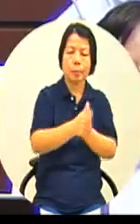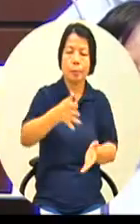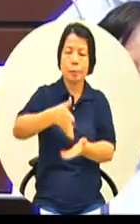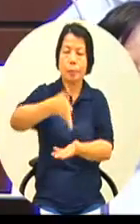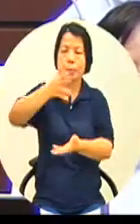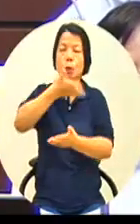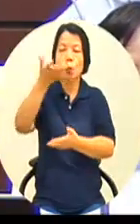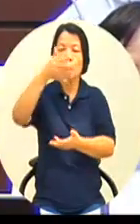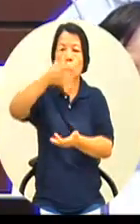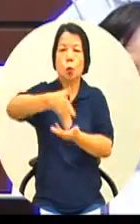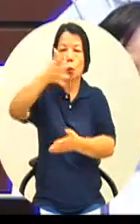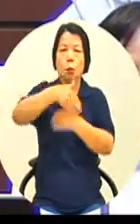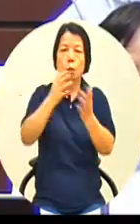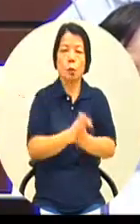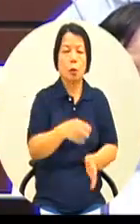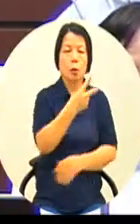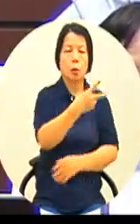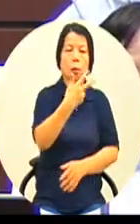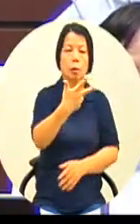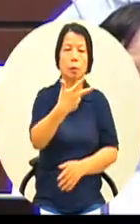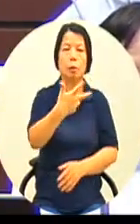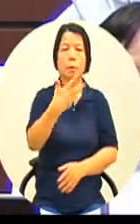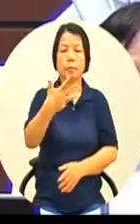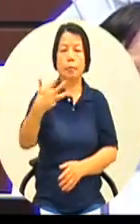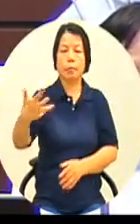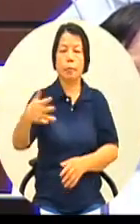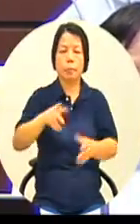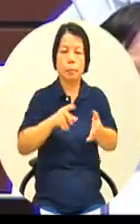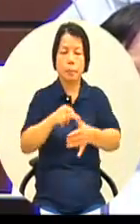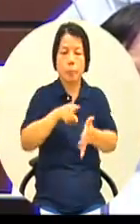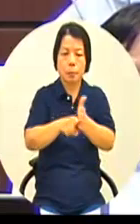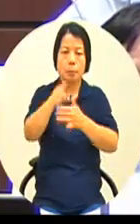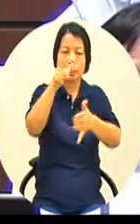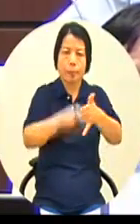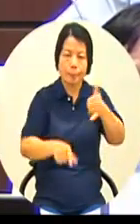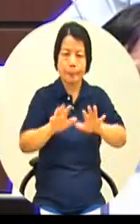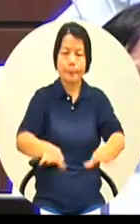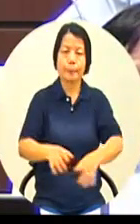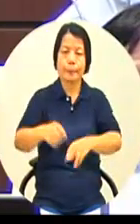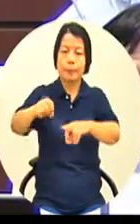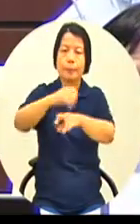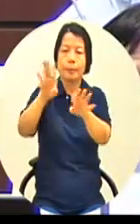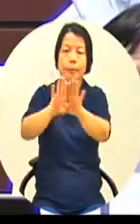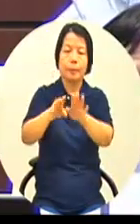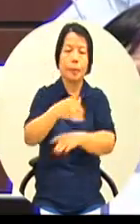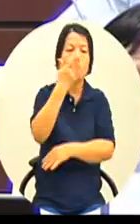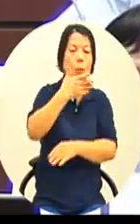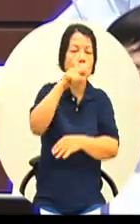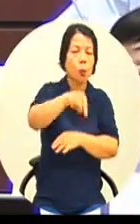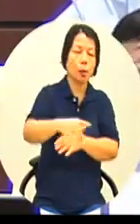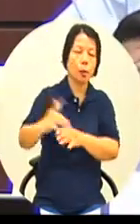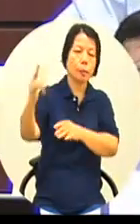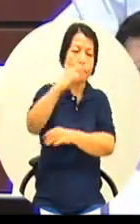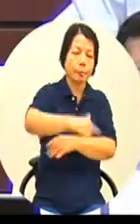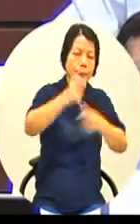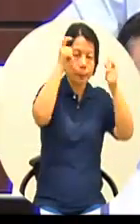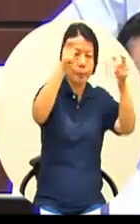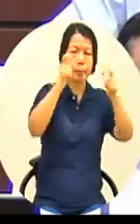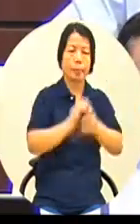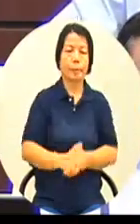就是一个2788的专案。啊，这个专案就是对金门还是对澎湖飞到咱高雄，啊，就